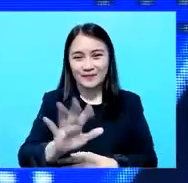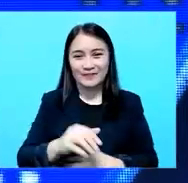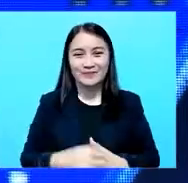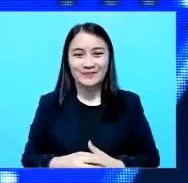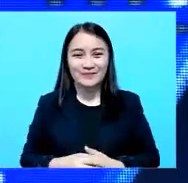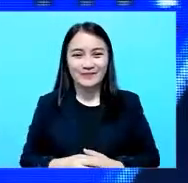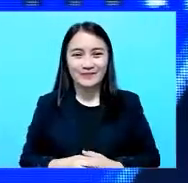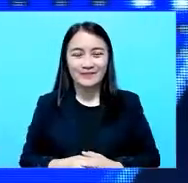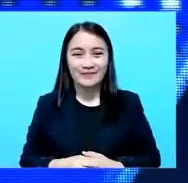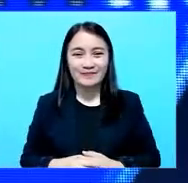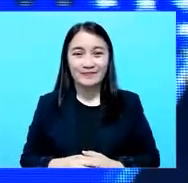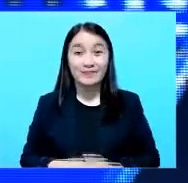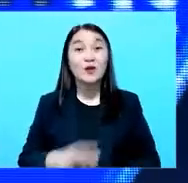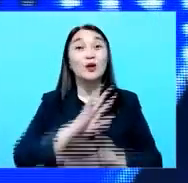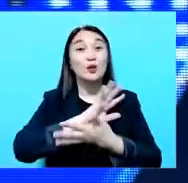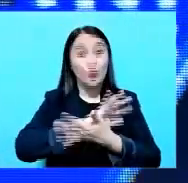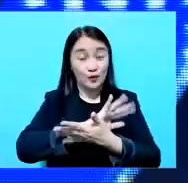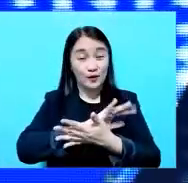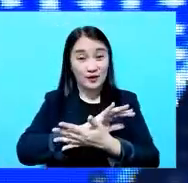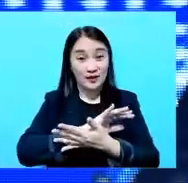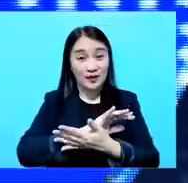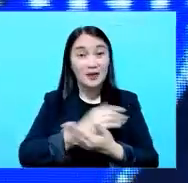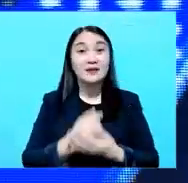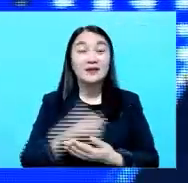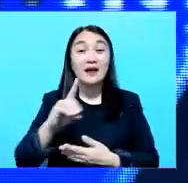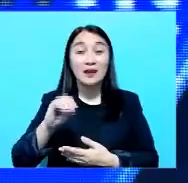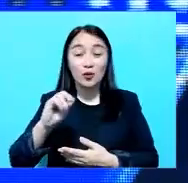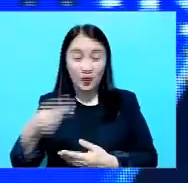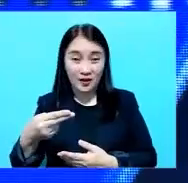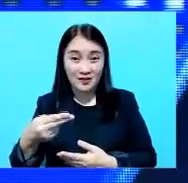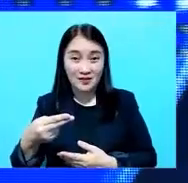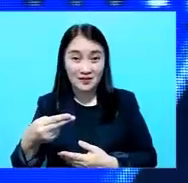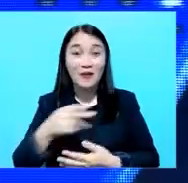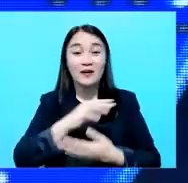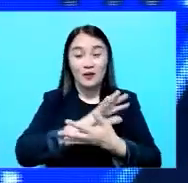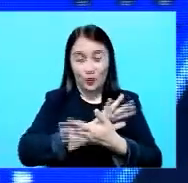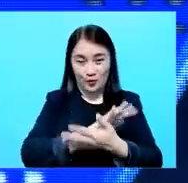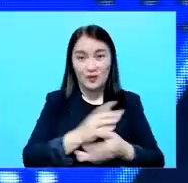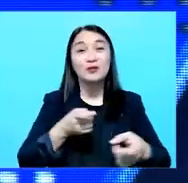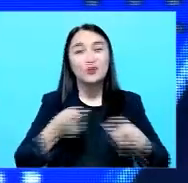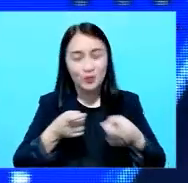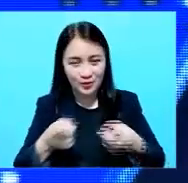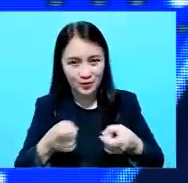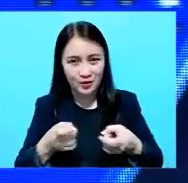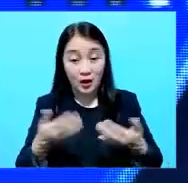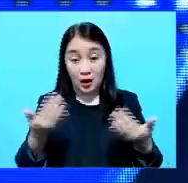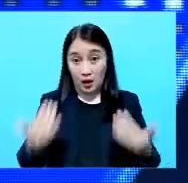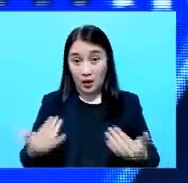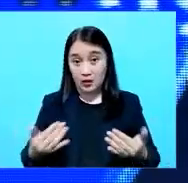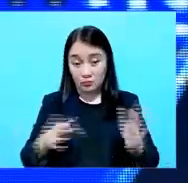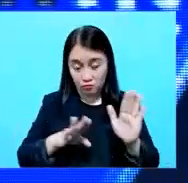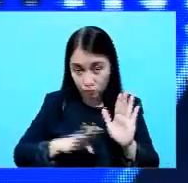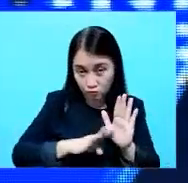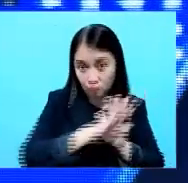COVID-19 is under control. Yan ang tiniyak ng Department of Health sa kabila ng patuloy na pagtaas na naman ng kaso ng hawahan. Nasa frontline